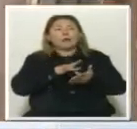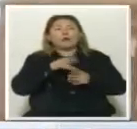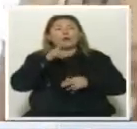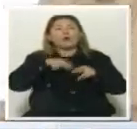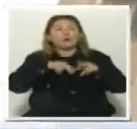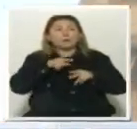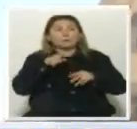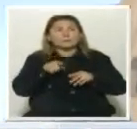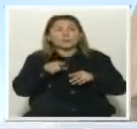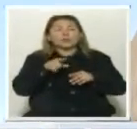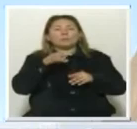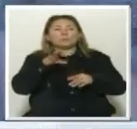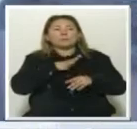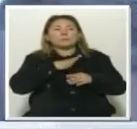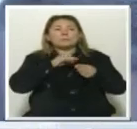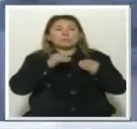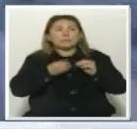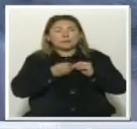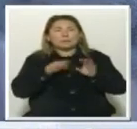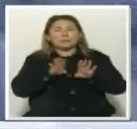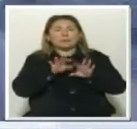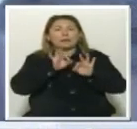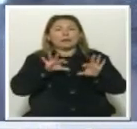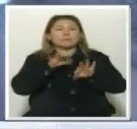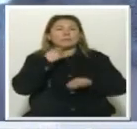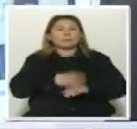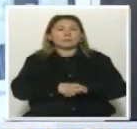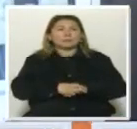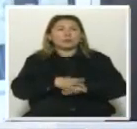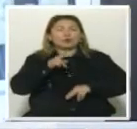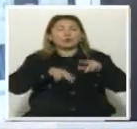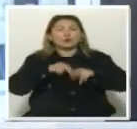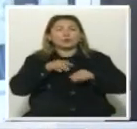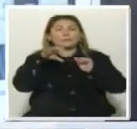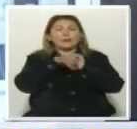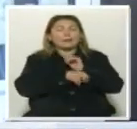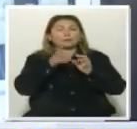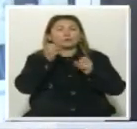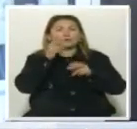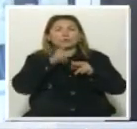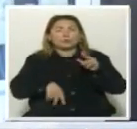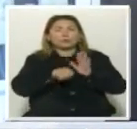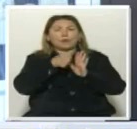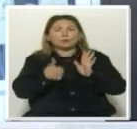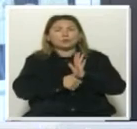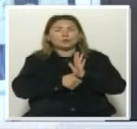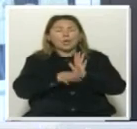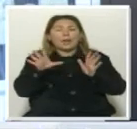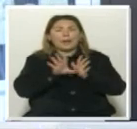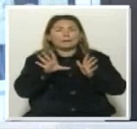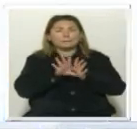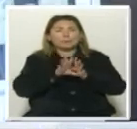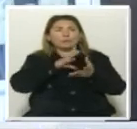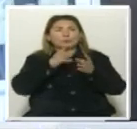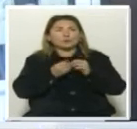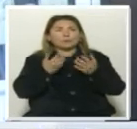сектор меңгерушісі болса, бұл мәселеге былай деп жауап берді. Құрылыс жұмыстары әлі аяқталған жоқ. 16 шағын ауданда 9 желісімен қамтамасыз ету